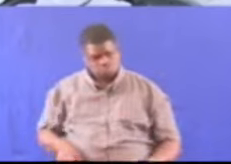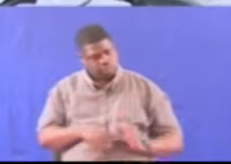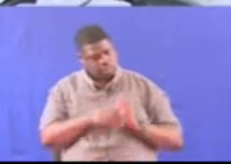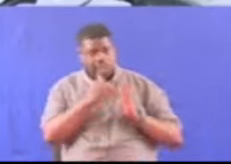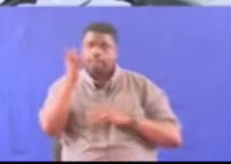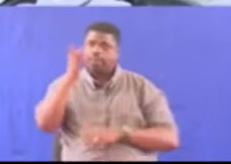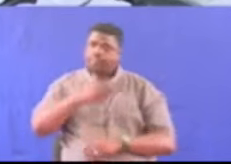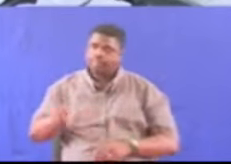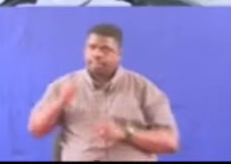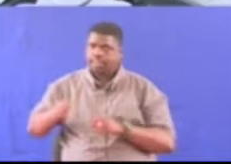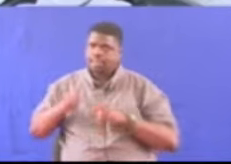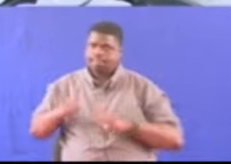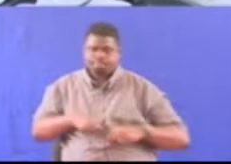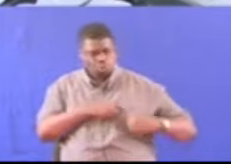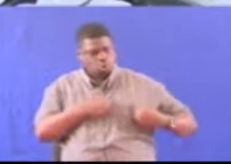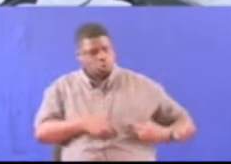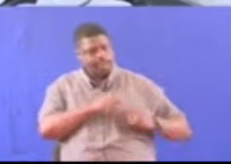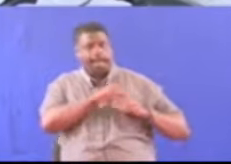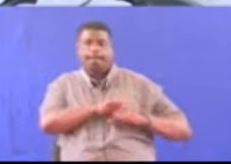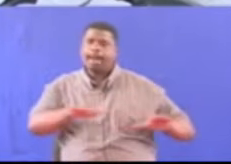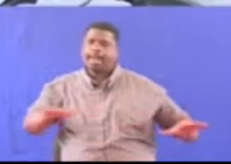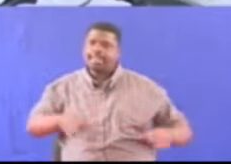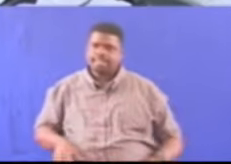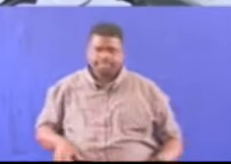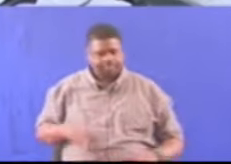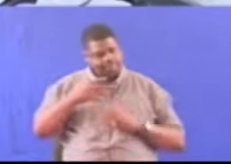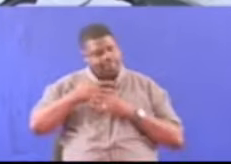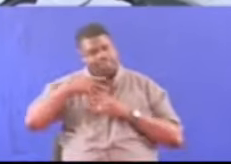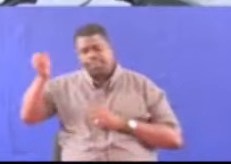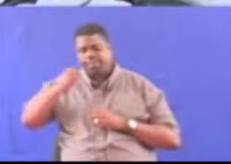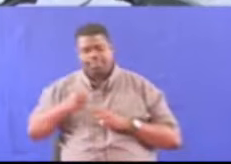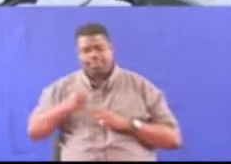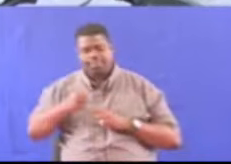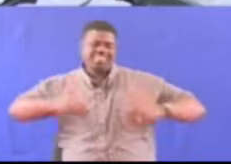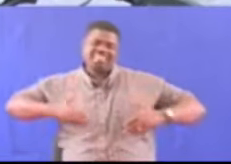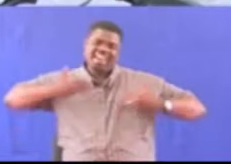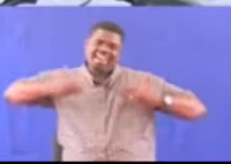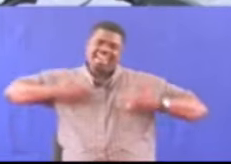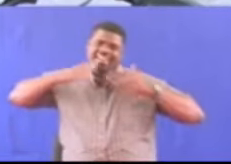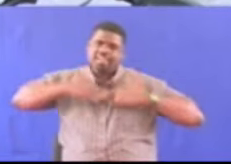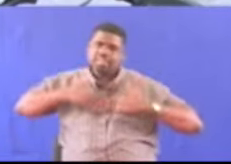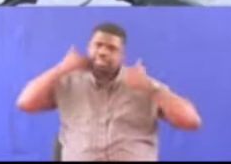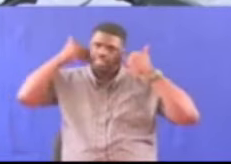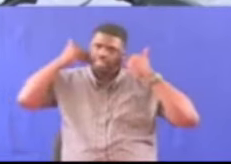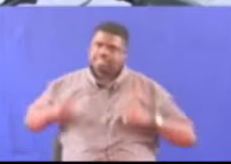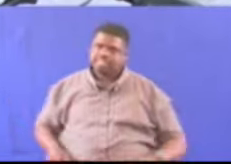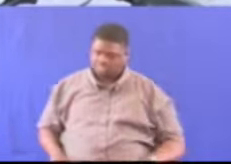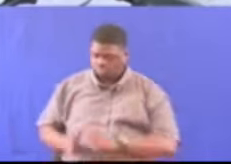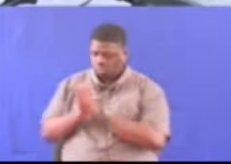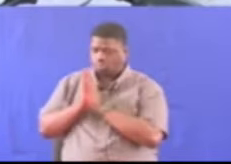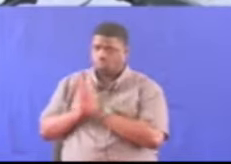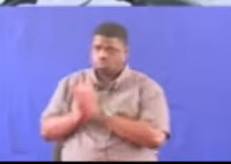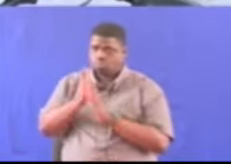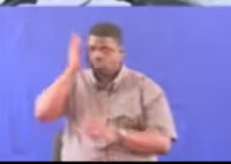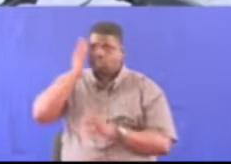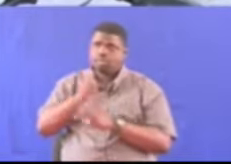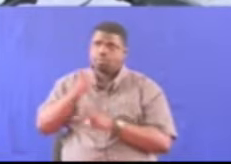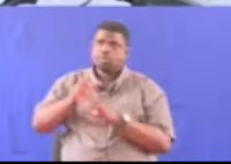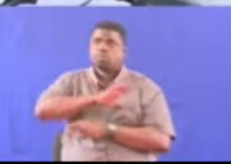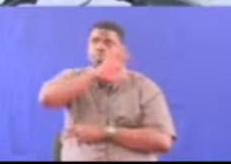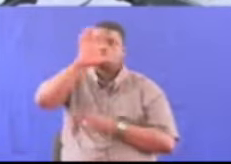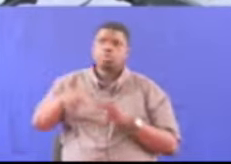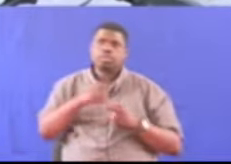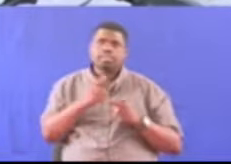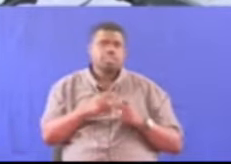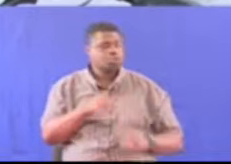na amani moyoni, akiondoka na furaha, na kwamba tunakushukuru kwa ajili ya wote ambao